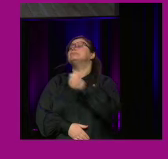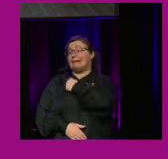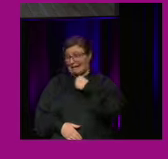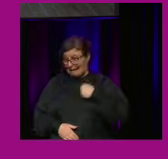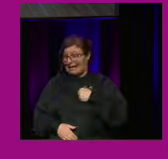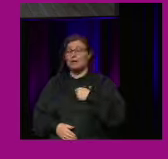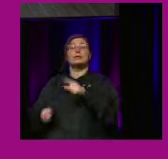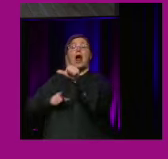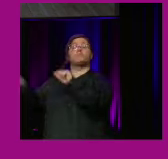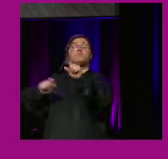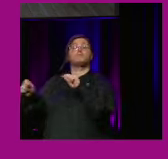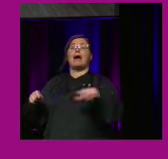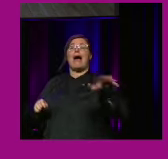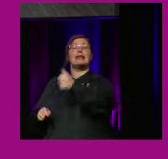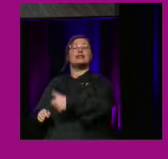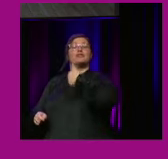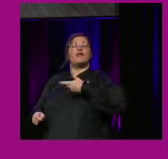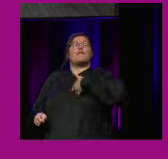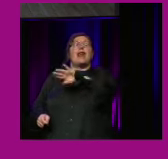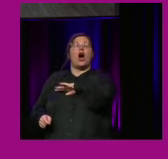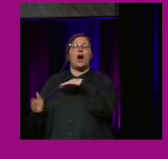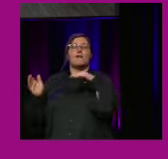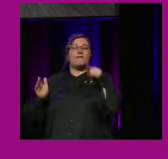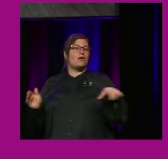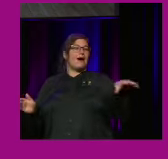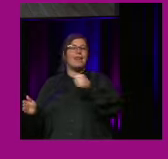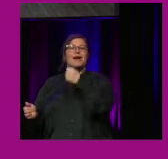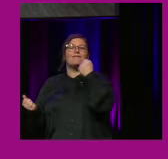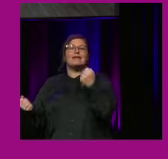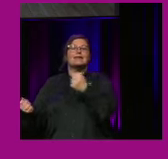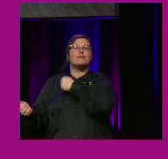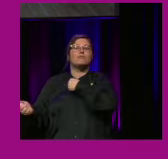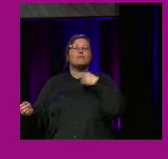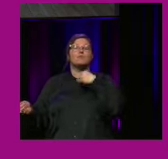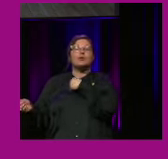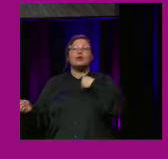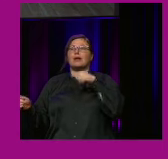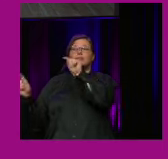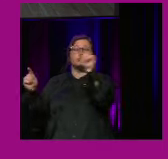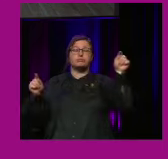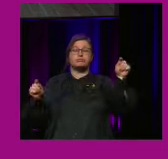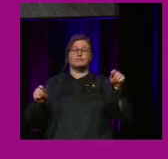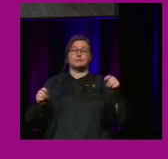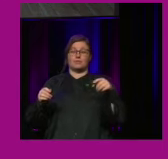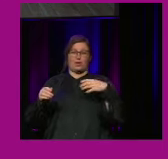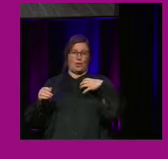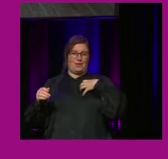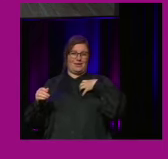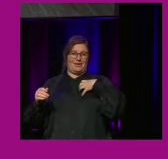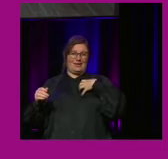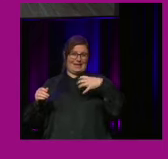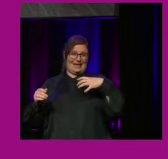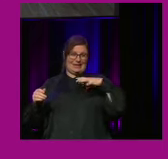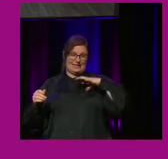dina chefer som du vill ha på alla de här viktiga myndigheterna. ÖB, rikspolischefen, polismästaren i